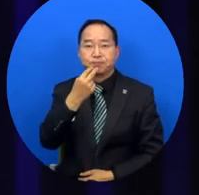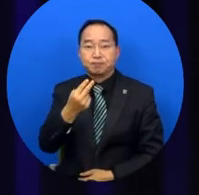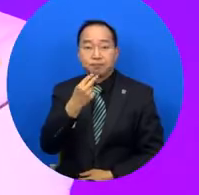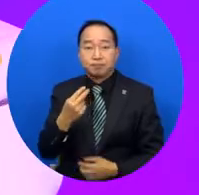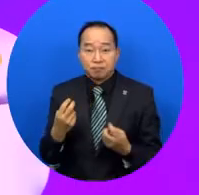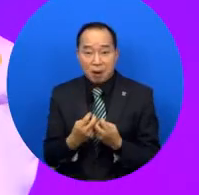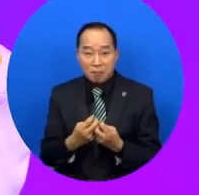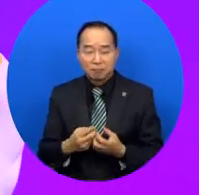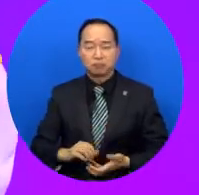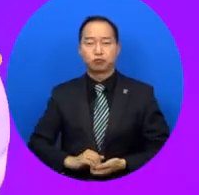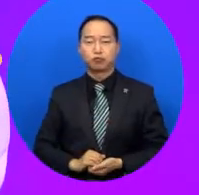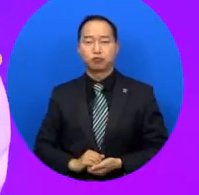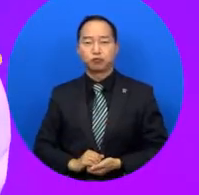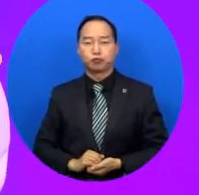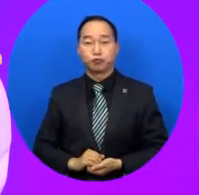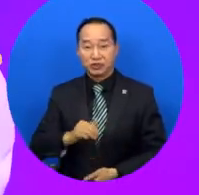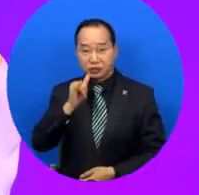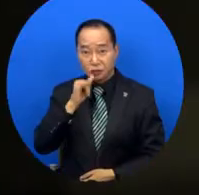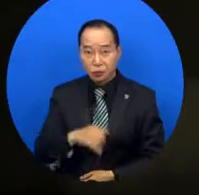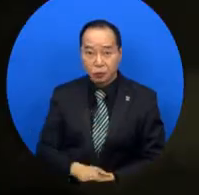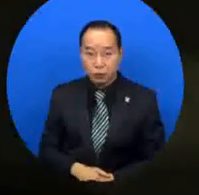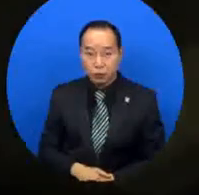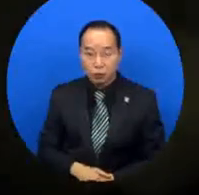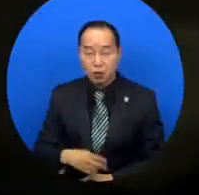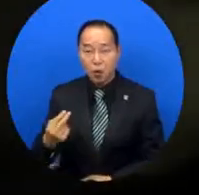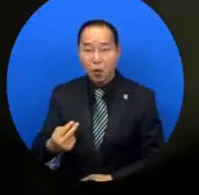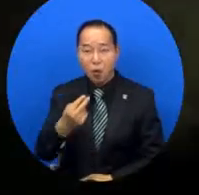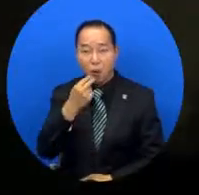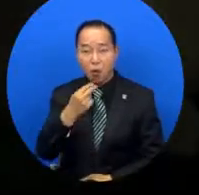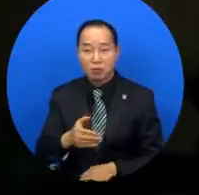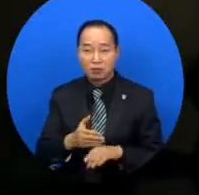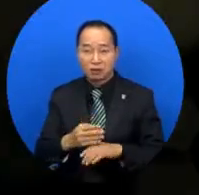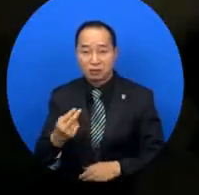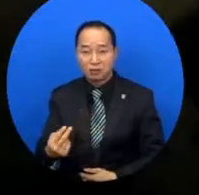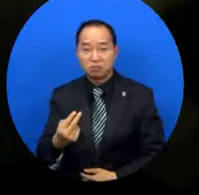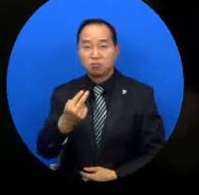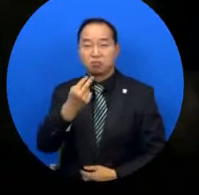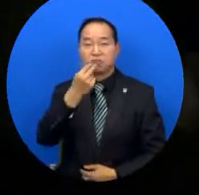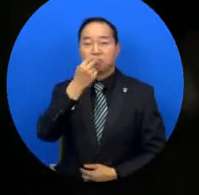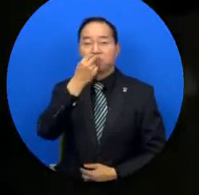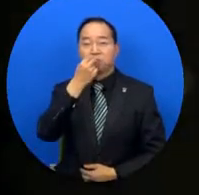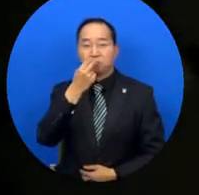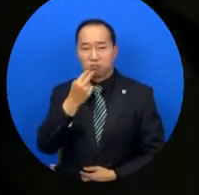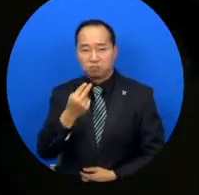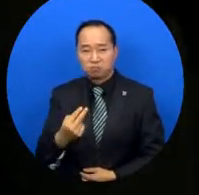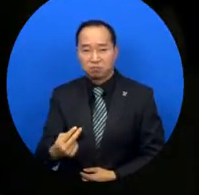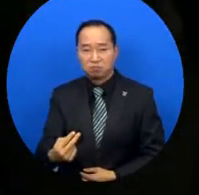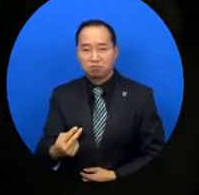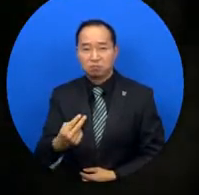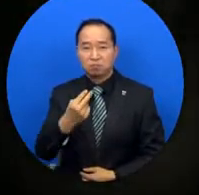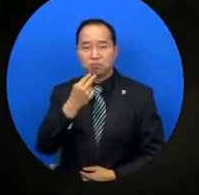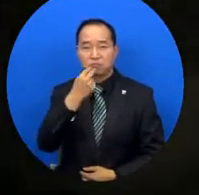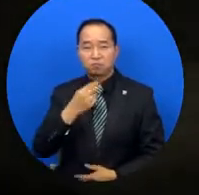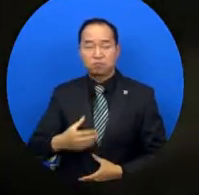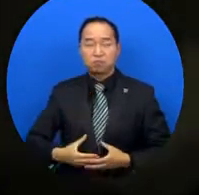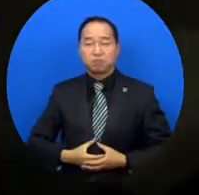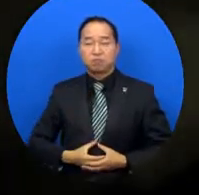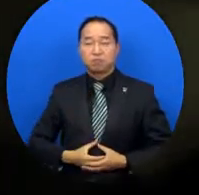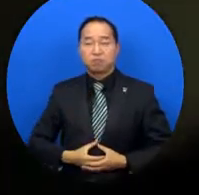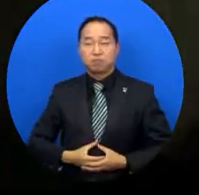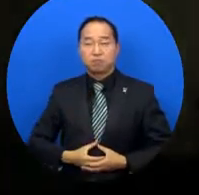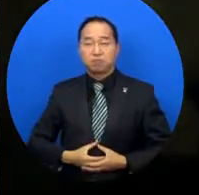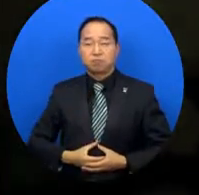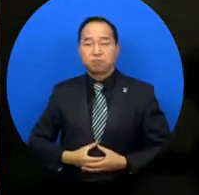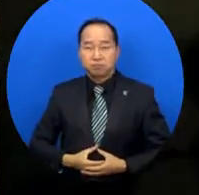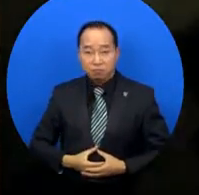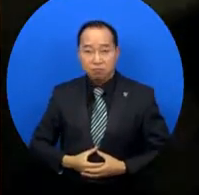뭐냐면 호흡법과 명상입니다. 그래서 호흡을 천천히 내쉬고 들이쉬고 하면서